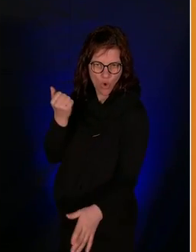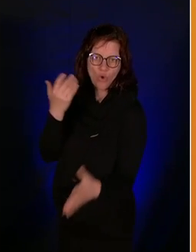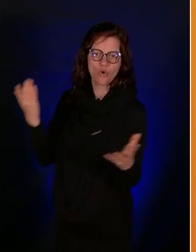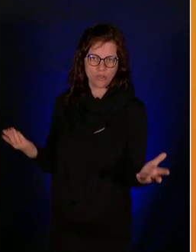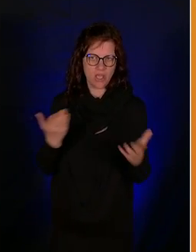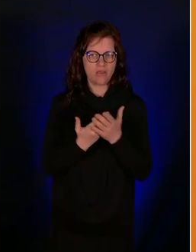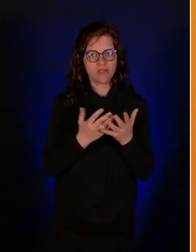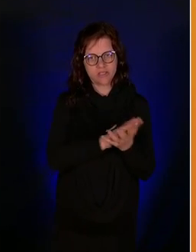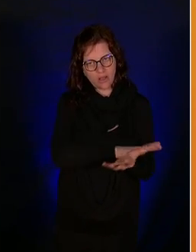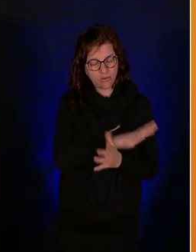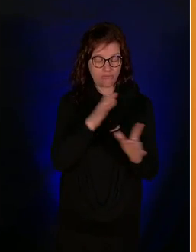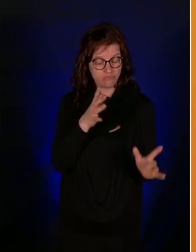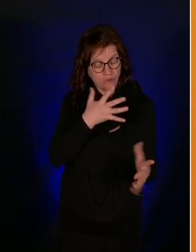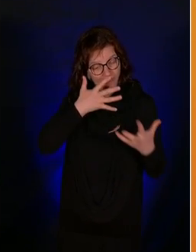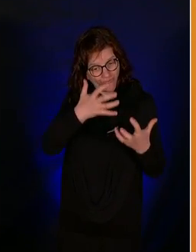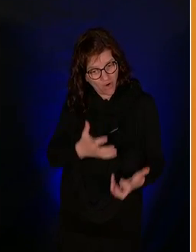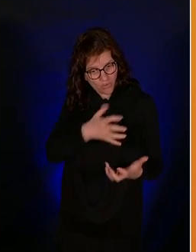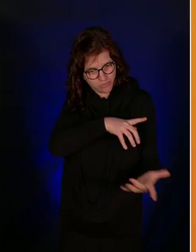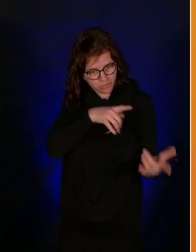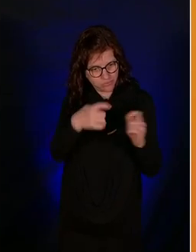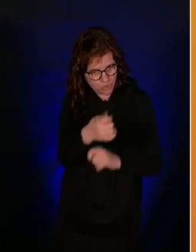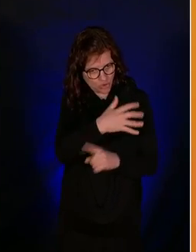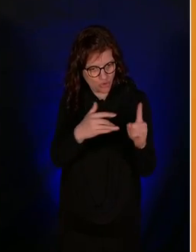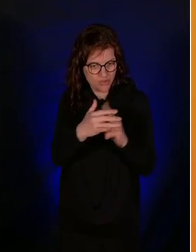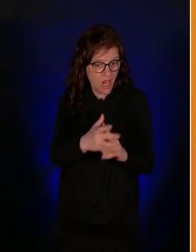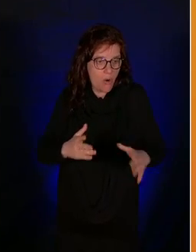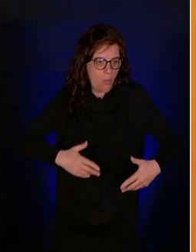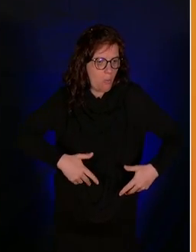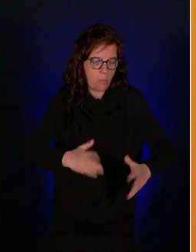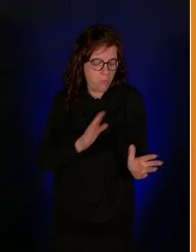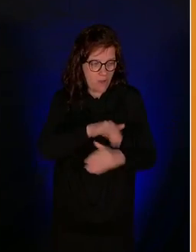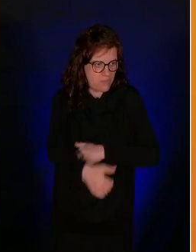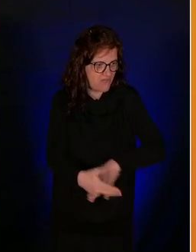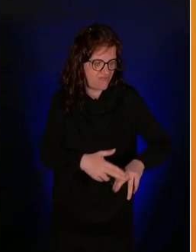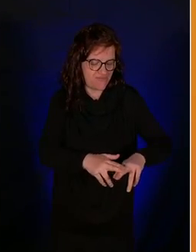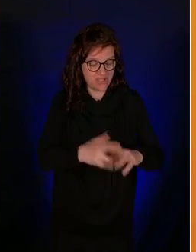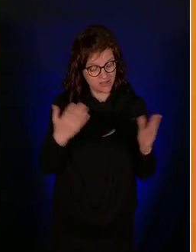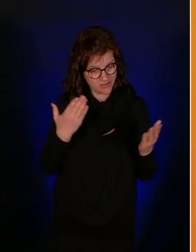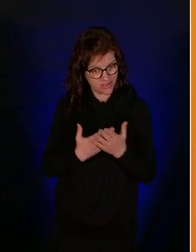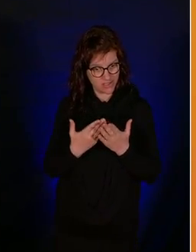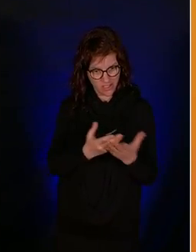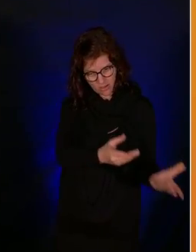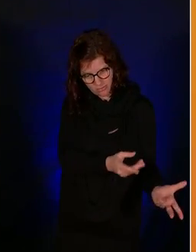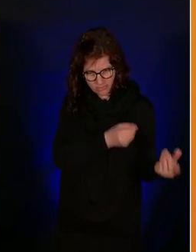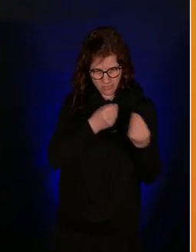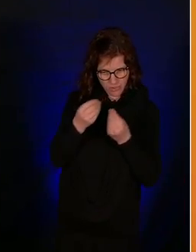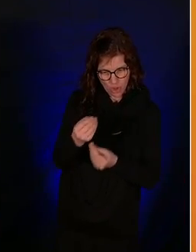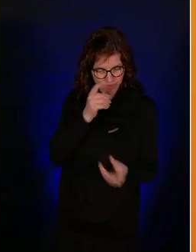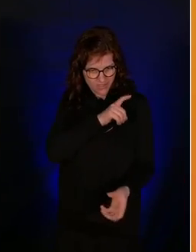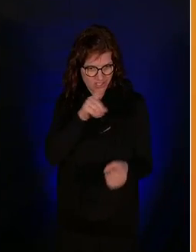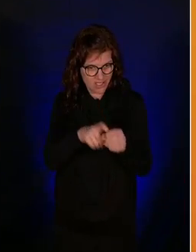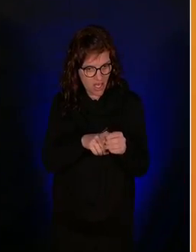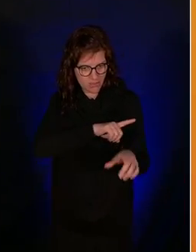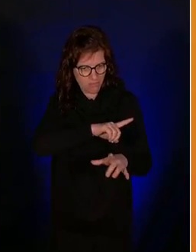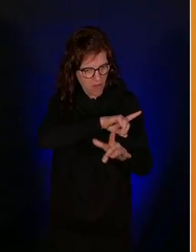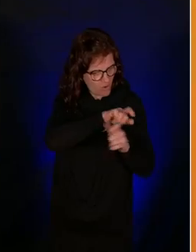sociale resteront des vœux pieux. Le syndicat local professionnel, c'est ce qui permet à notre syndicalisme de ne pas s'enfermer dans l'entreprise et ses institutions, de